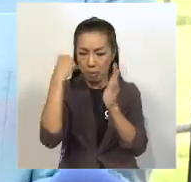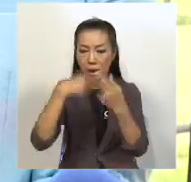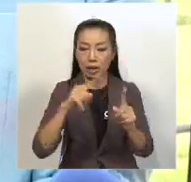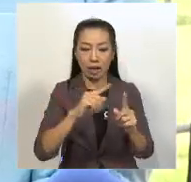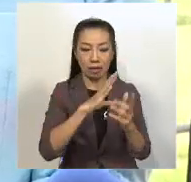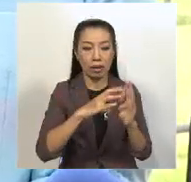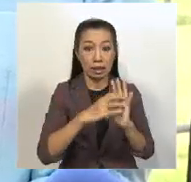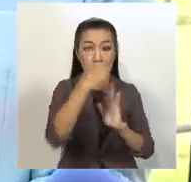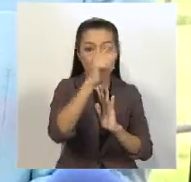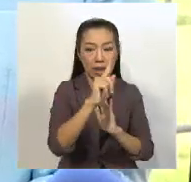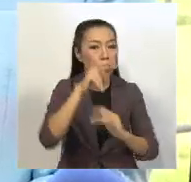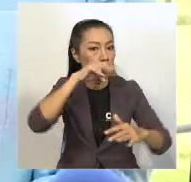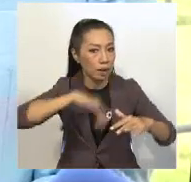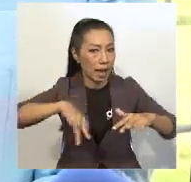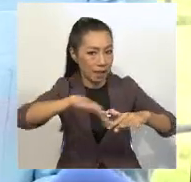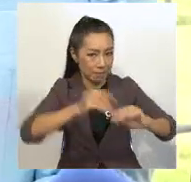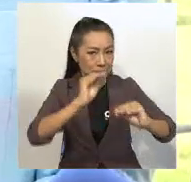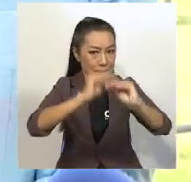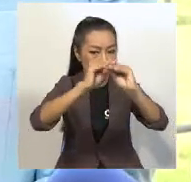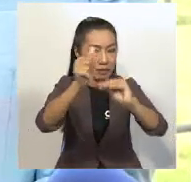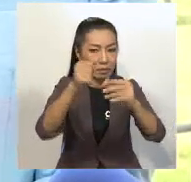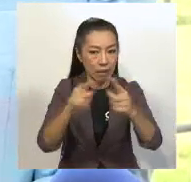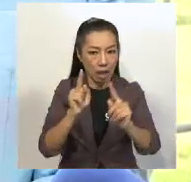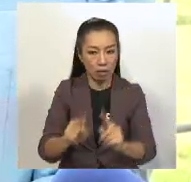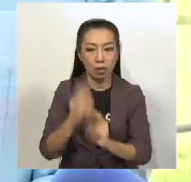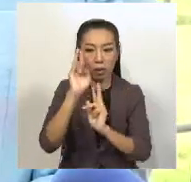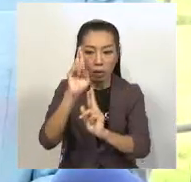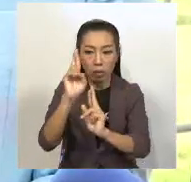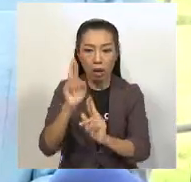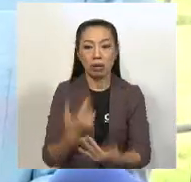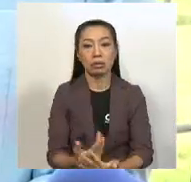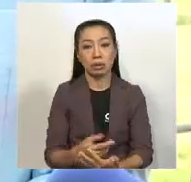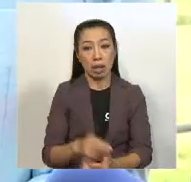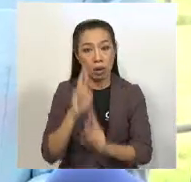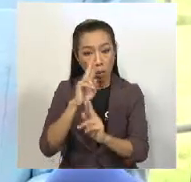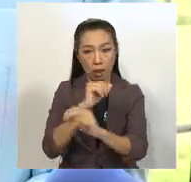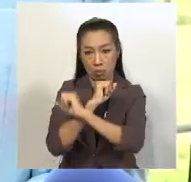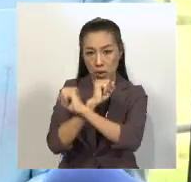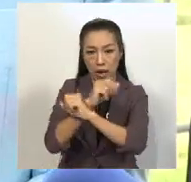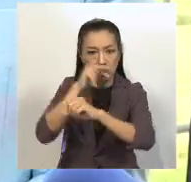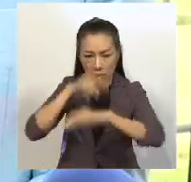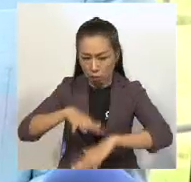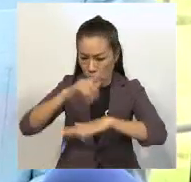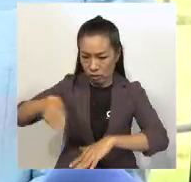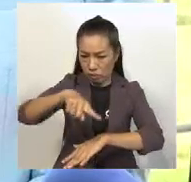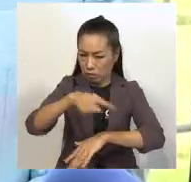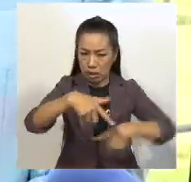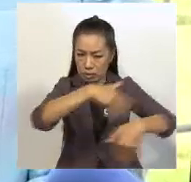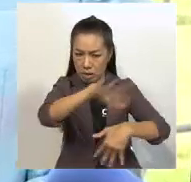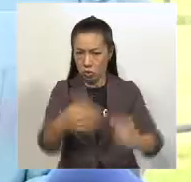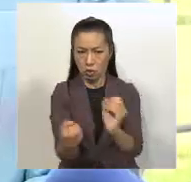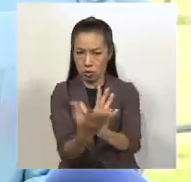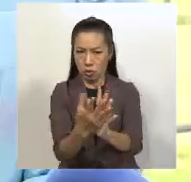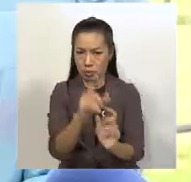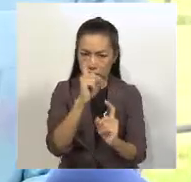นะแต่ยังไงก็ต้องระมัดระวังแหละก็ข้อสำคัญก็คือว่าระวังป้องกันอุทกภัยไม่ได้รับบาดเจ็บอันตราย